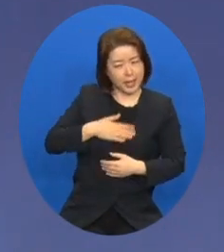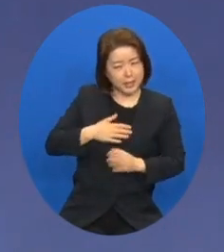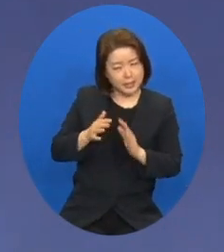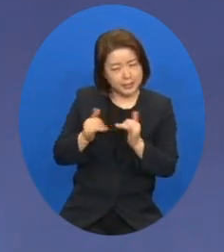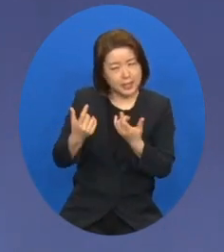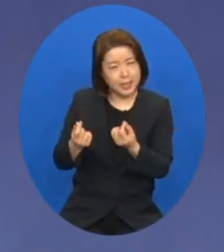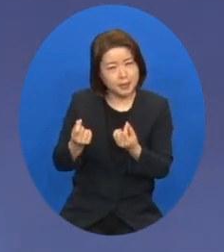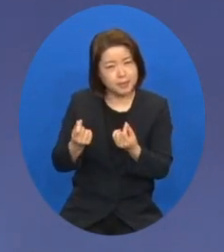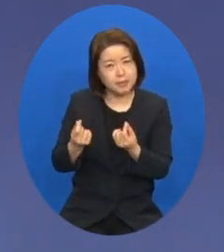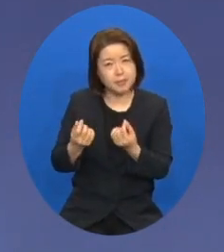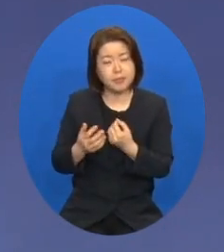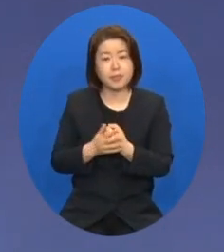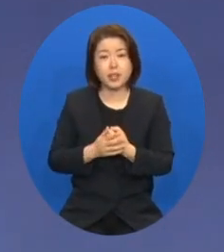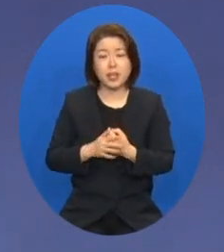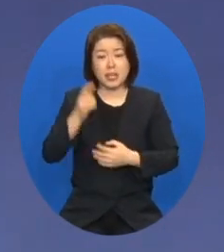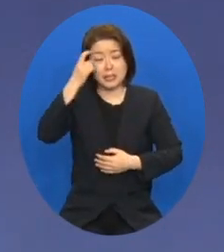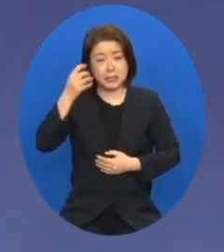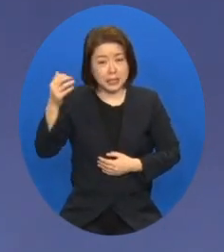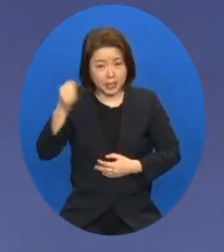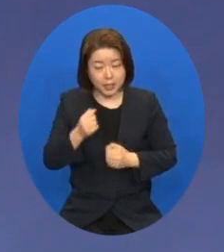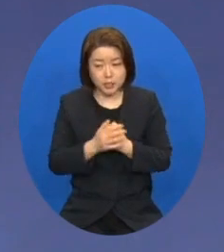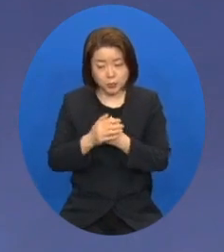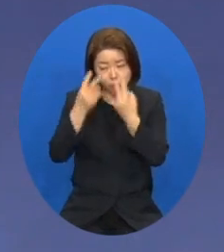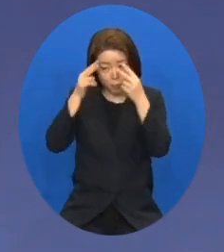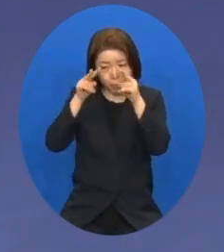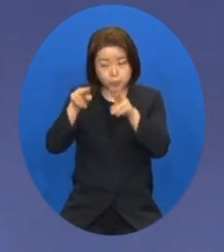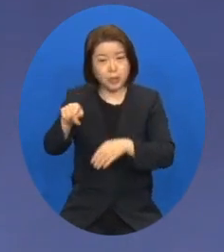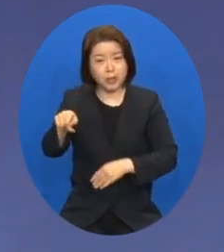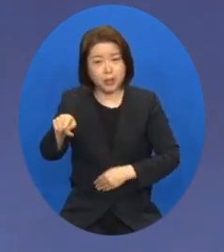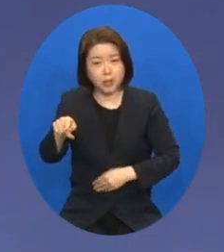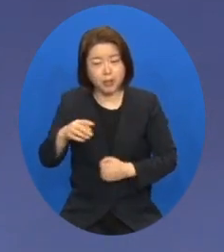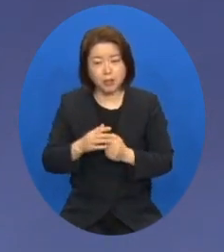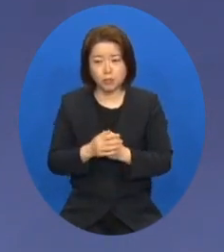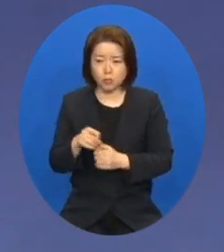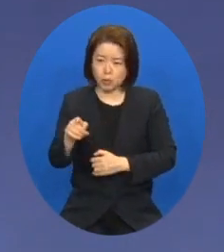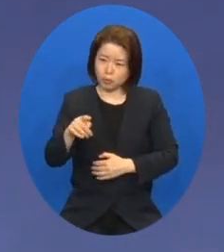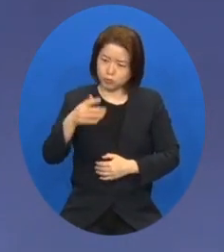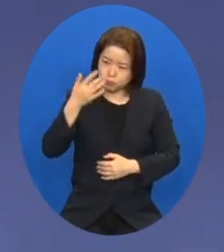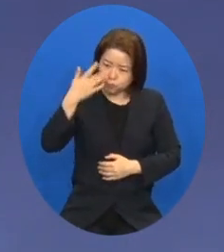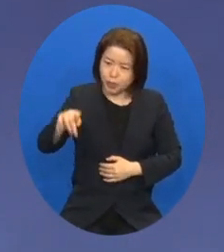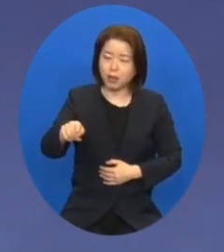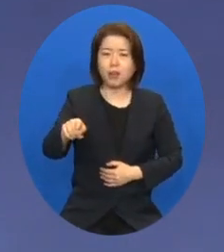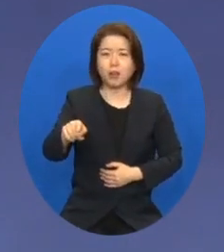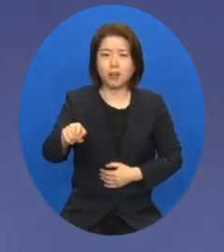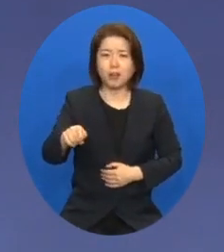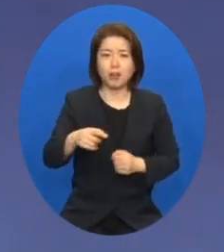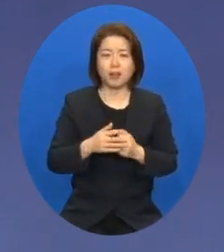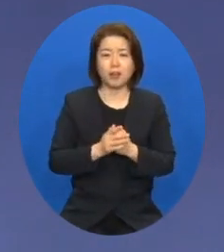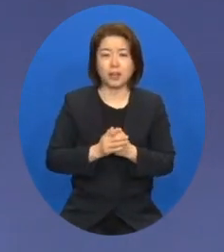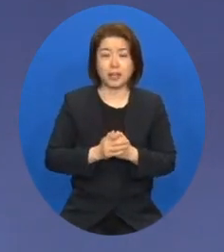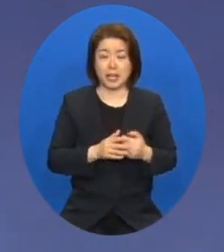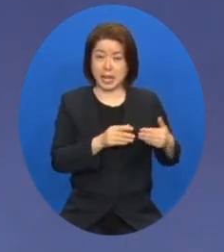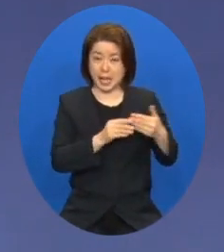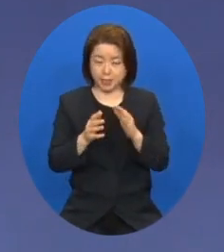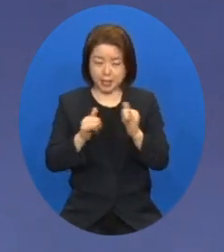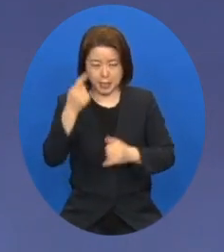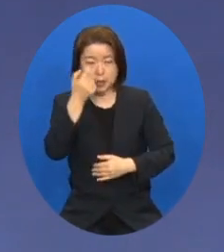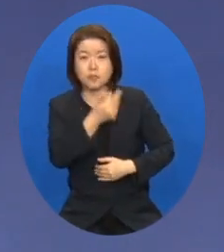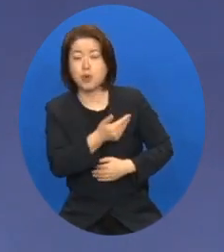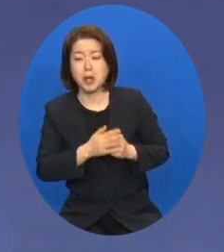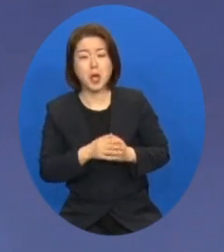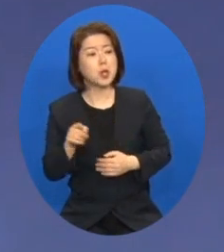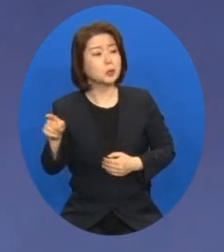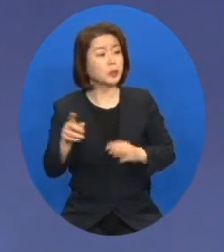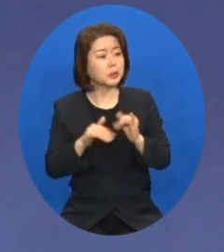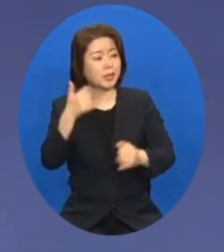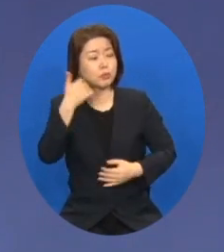사람일 거야 그렇게 생각을 하고 보는데 전혀 모르는 사람이에요 그래서 자기 안내 자에게 묻습니다 저